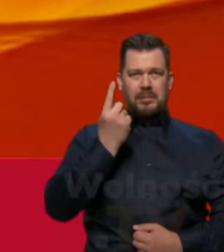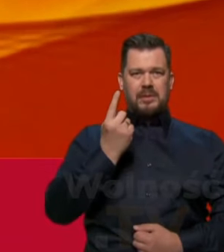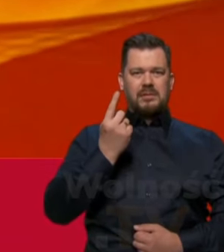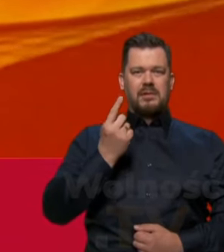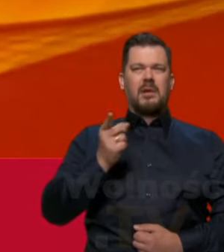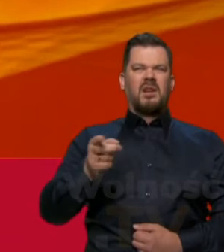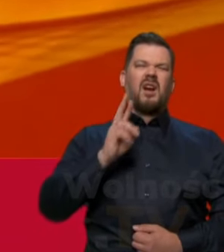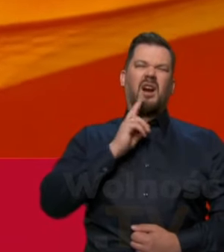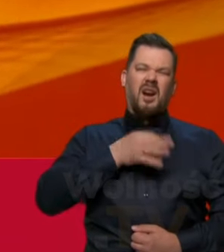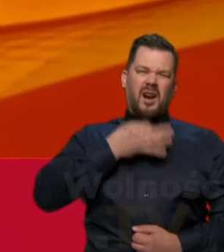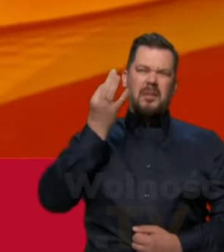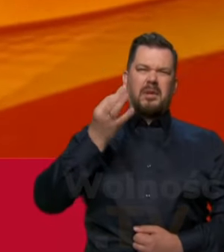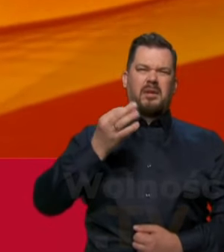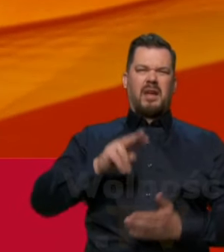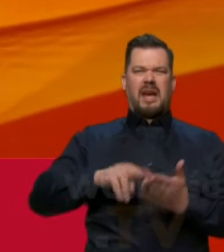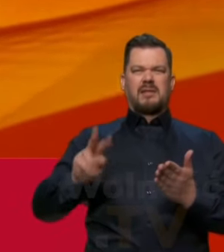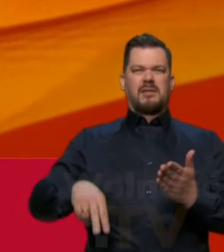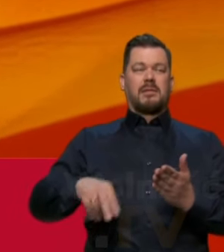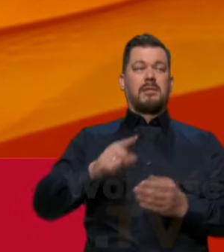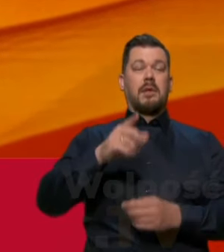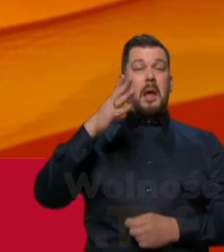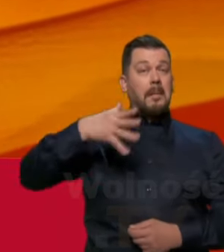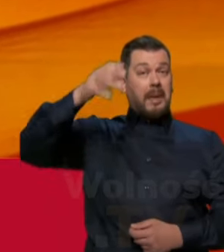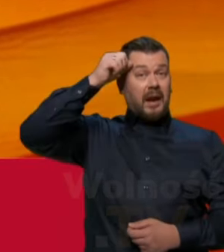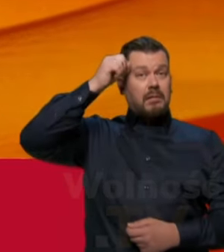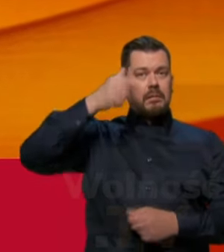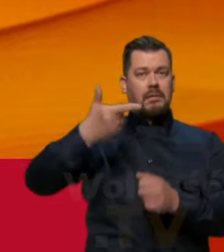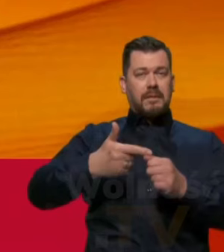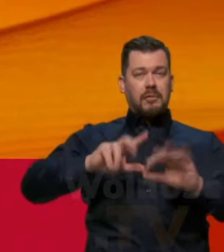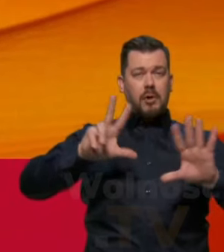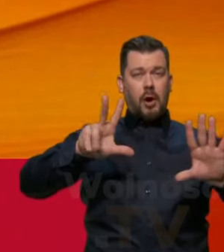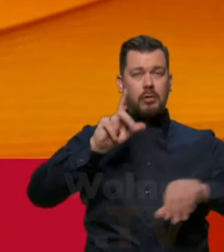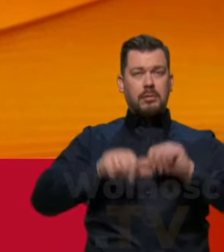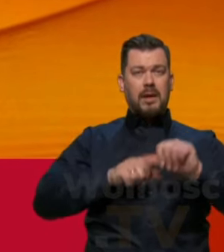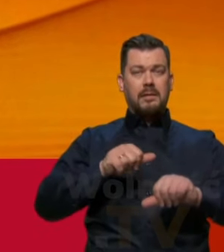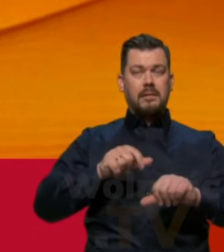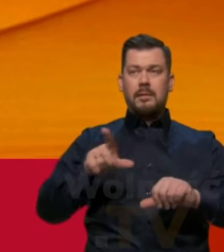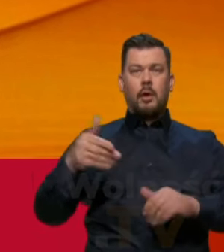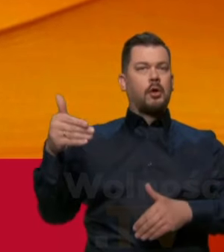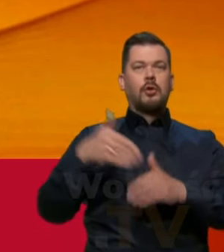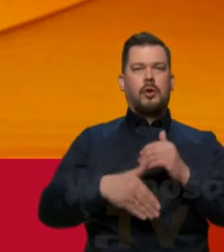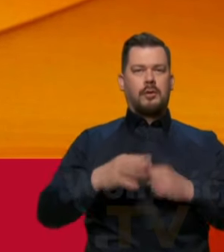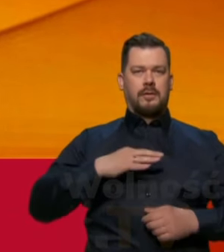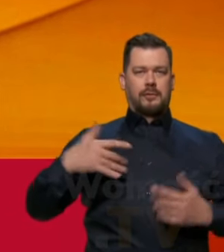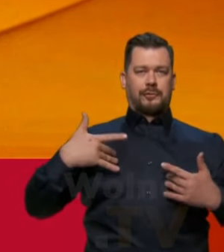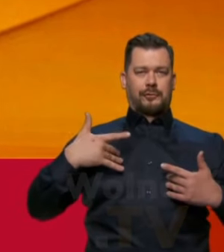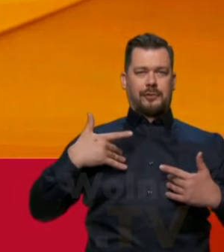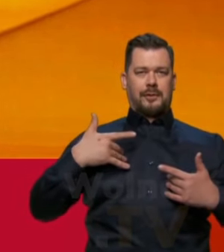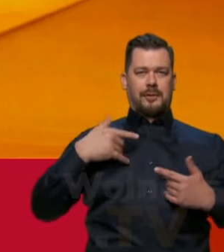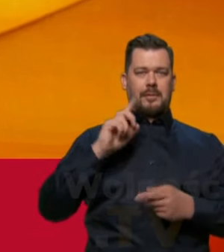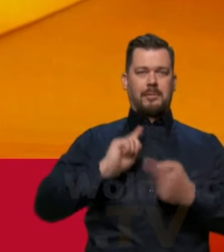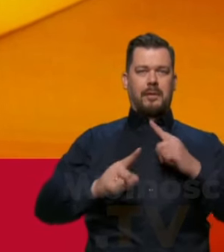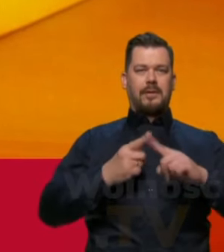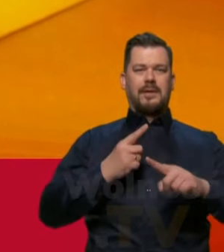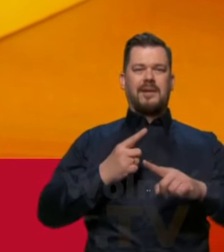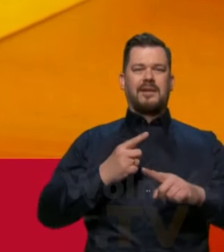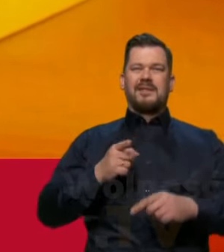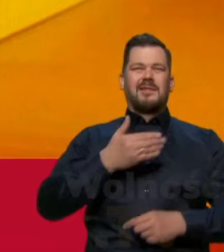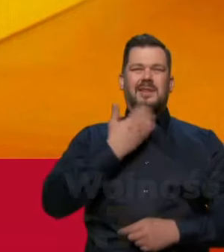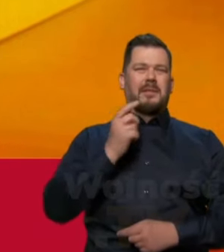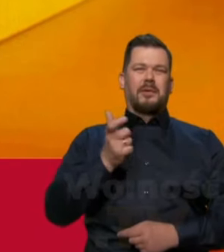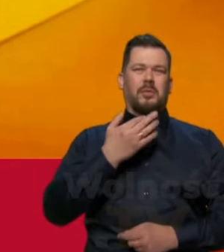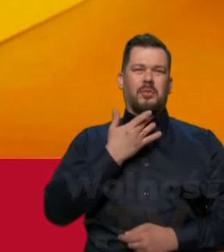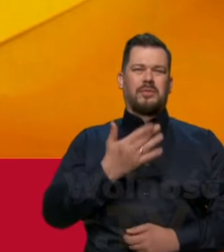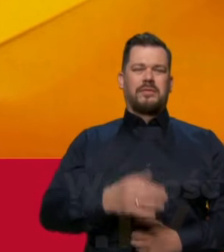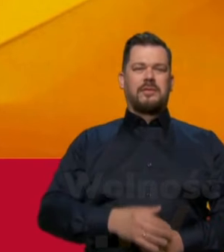zrezygnowano z tego. W Berlinie budowano to 28 lat. Na pewno nie za mojej kadencji to będzie oczywiście. Także nie ma w ogóle o czym mówić.